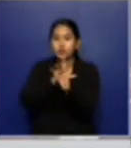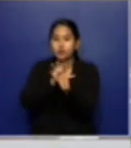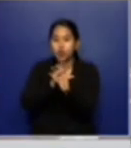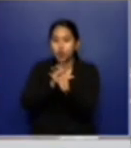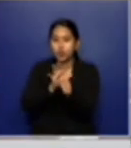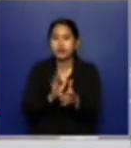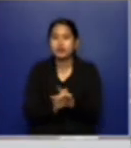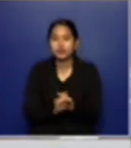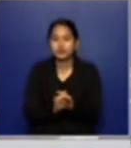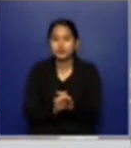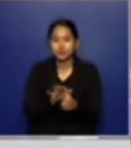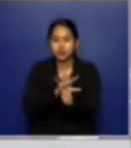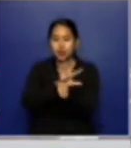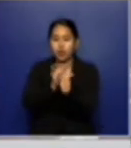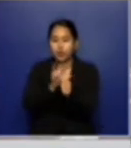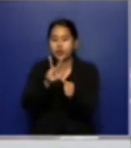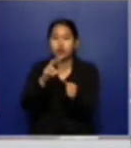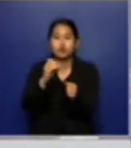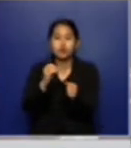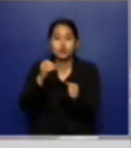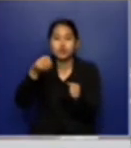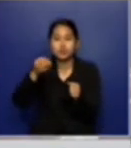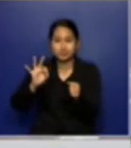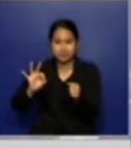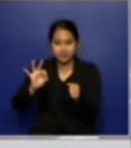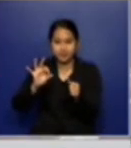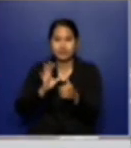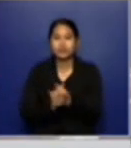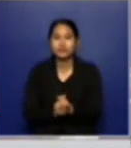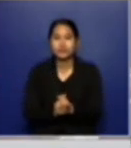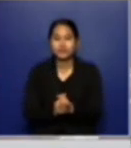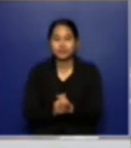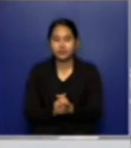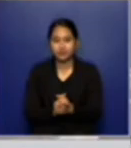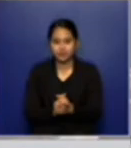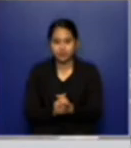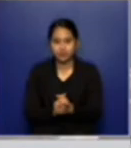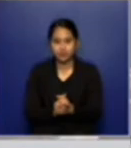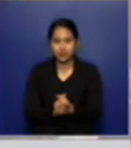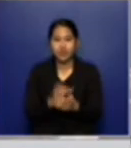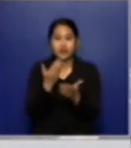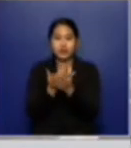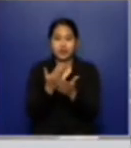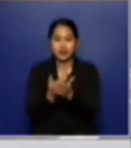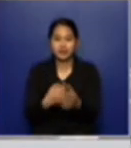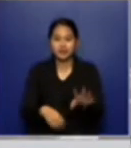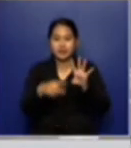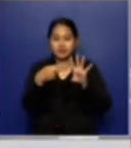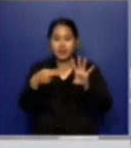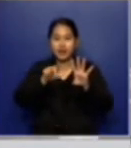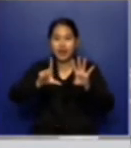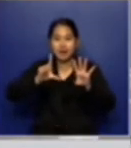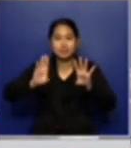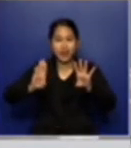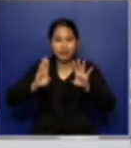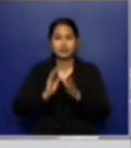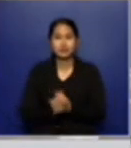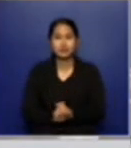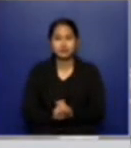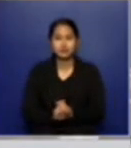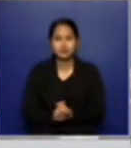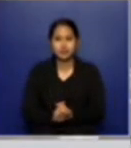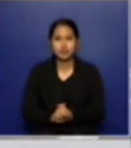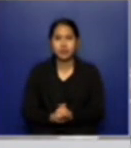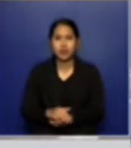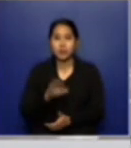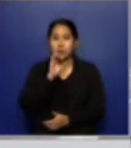ติดเชื้อไวรัสโคโรนา2019จำนวน 40,000 ล้านบาทเพิ่งจะออก